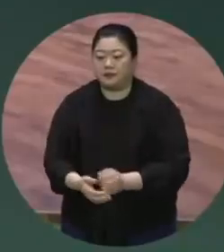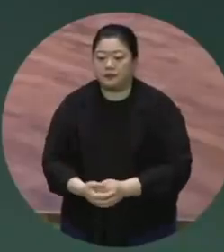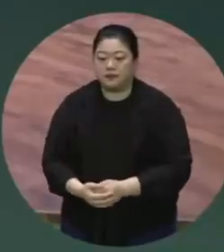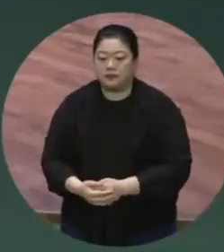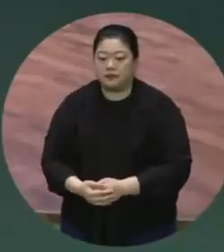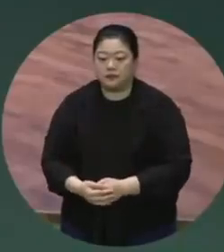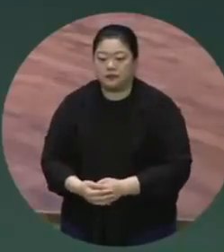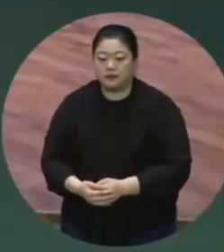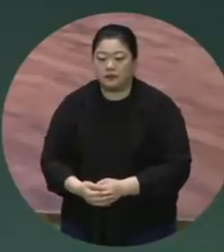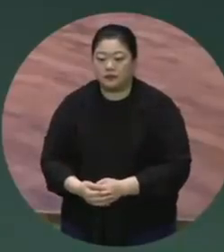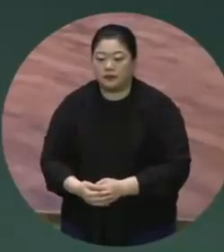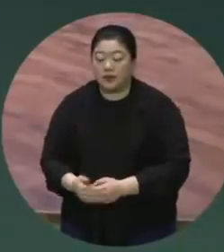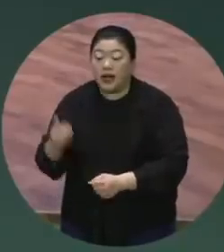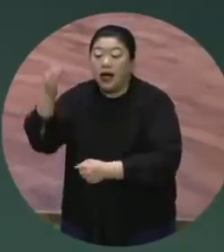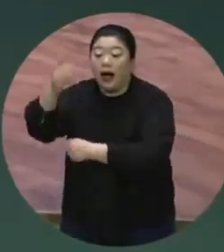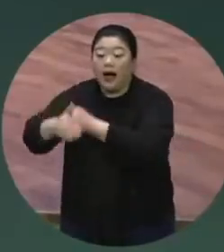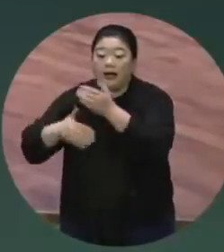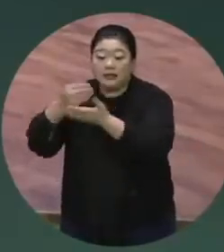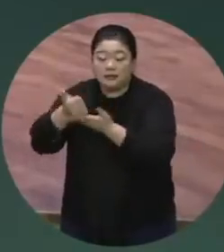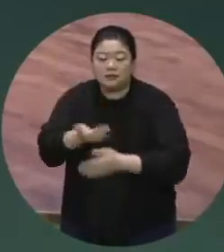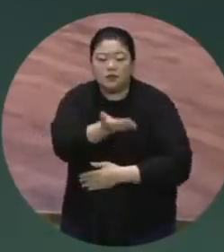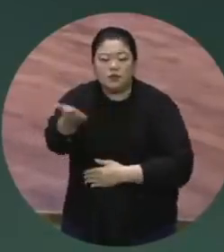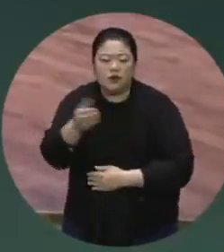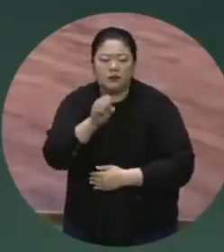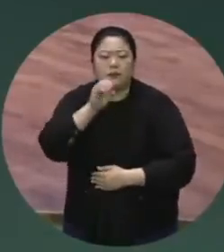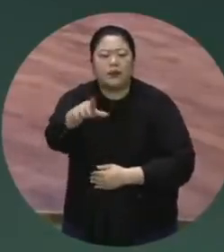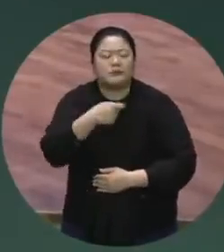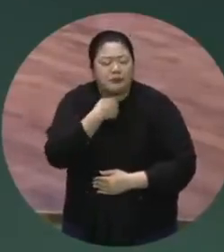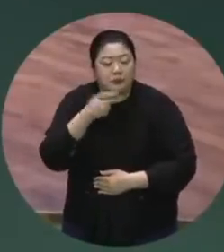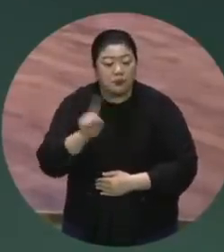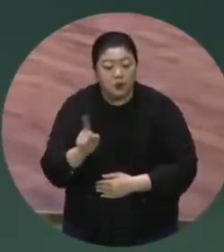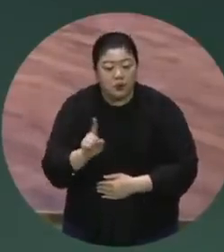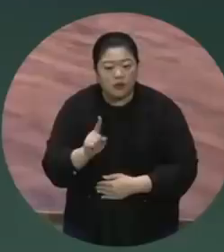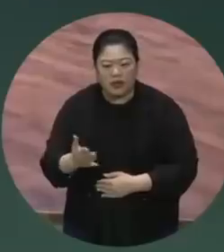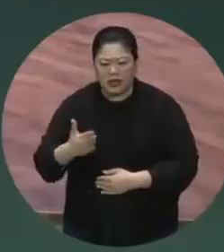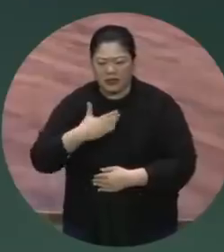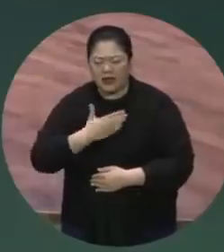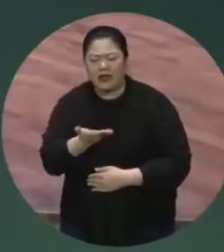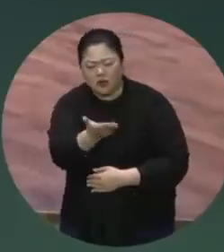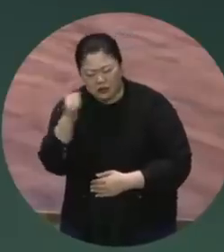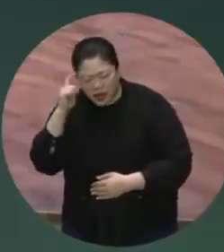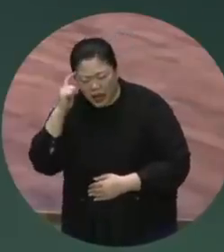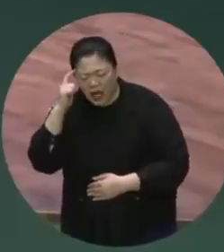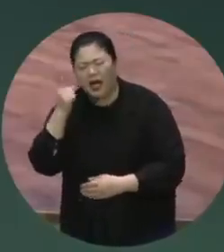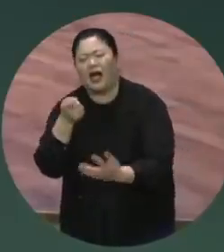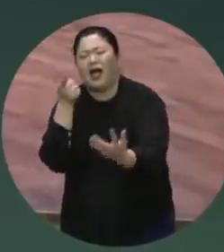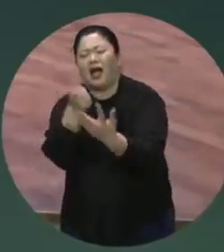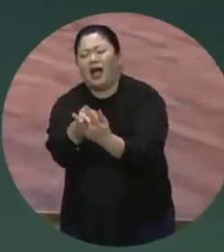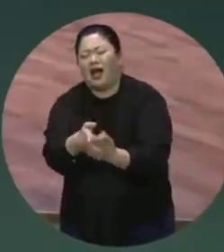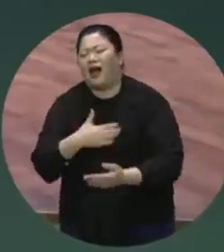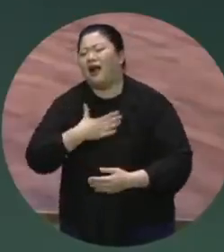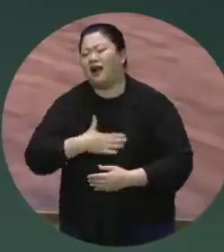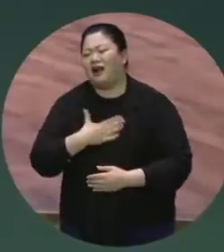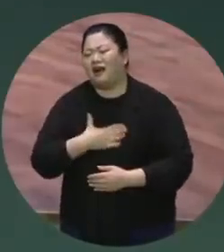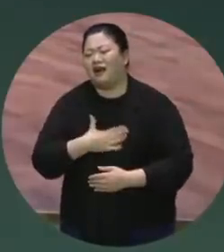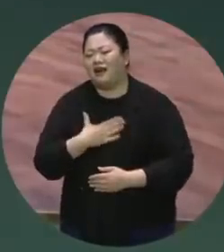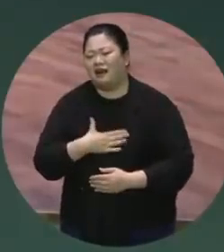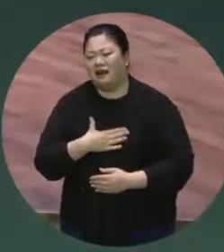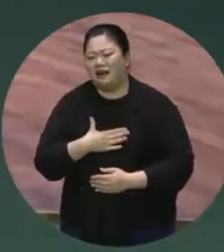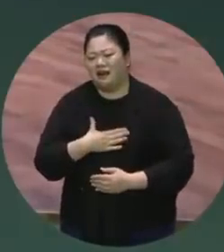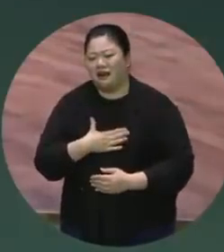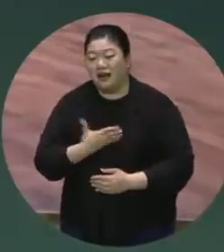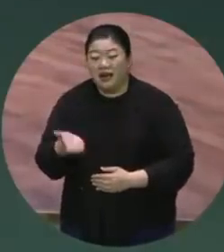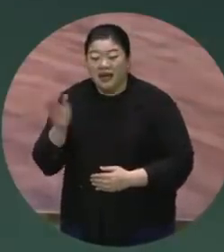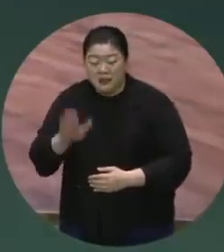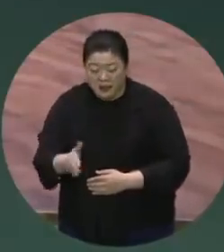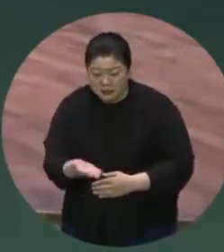하나님의 말씀이라고 말씀 뭐래요? 내가 너희의 생각 다 안다. 그 생각 아는데